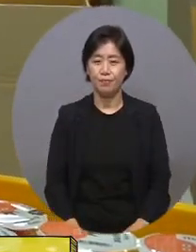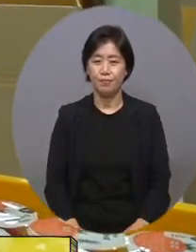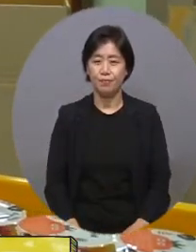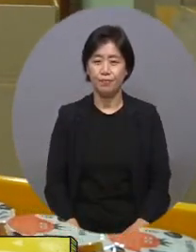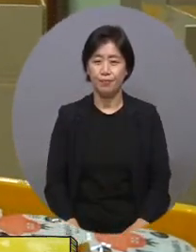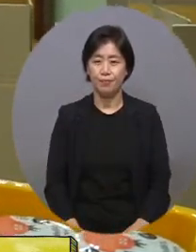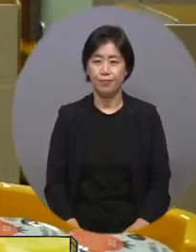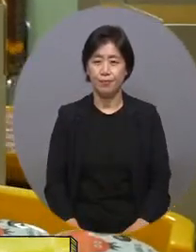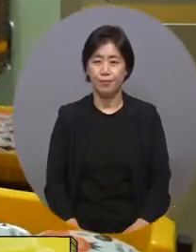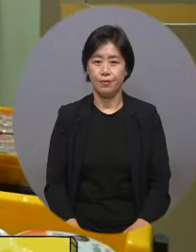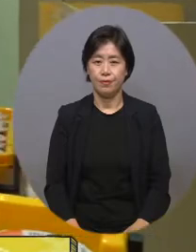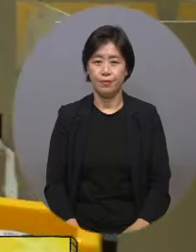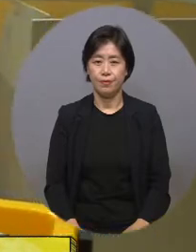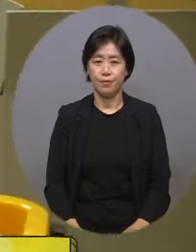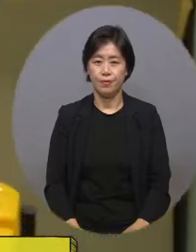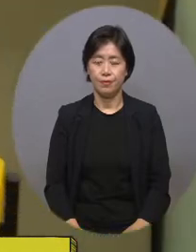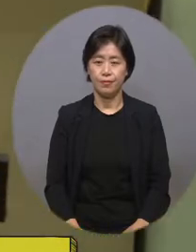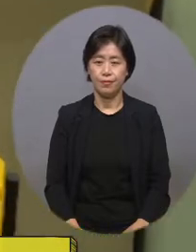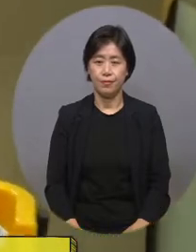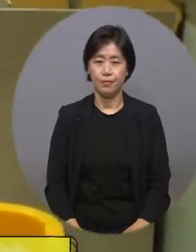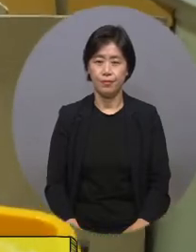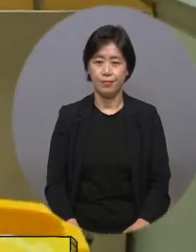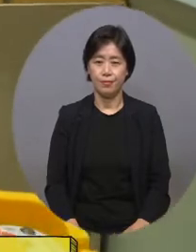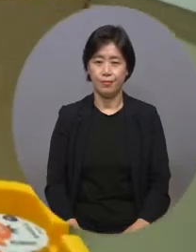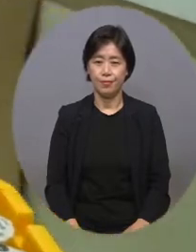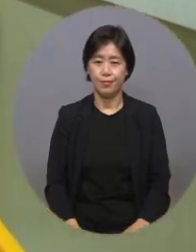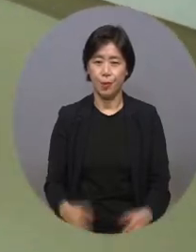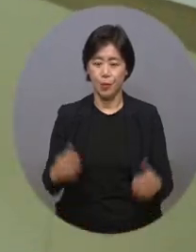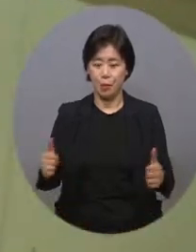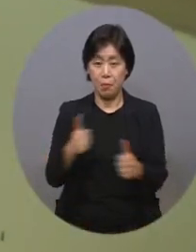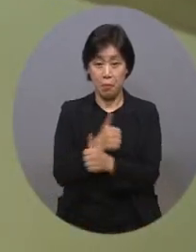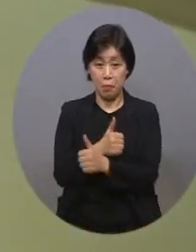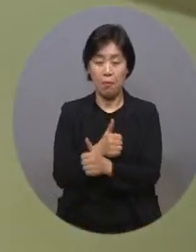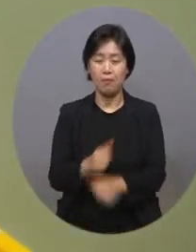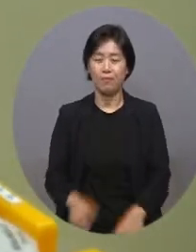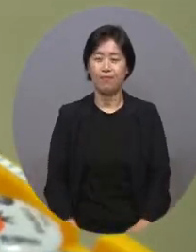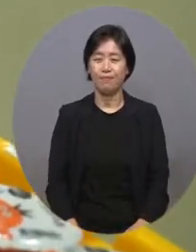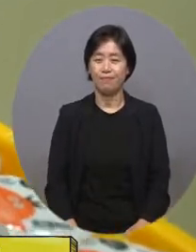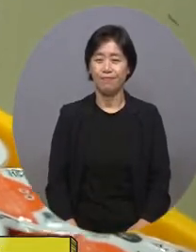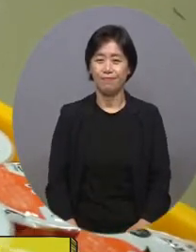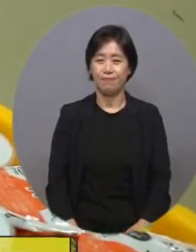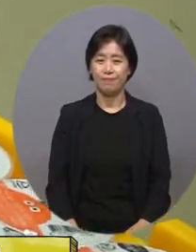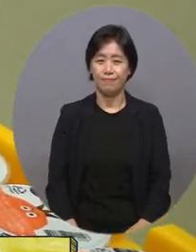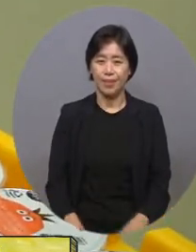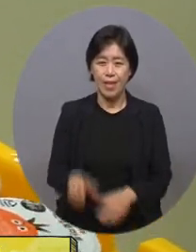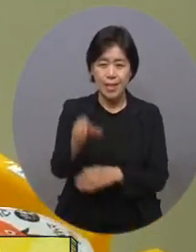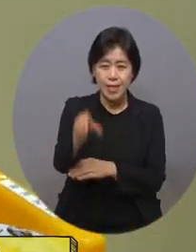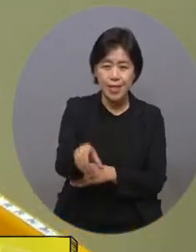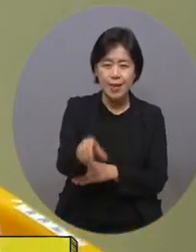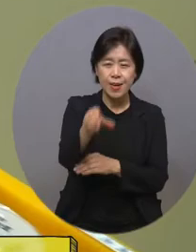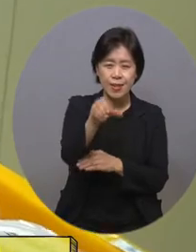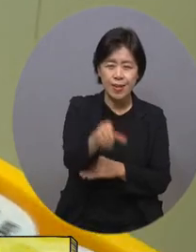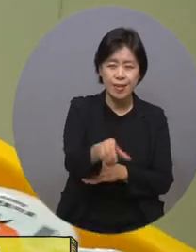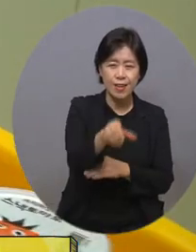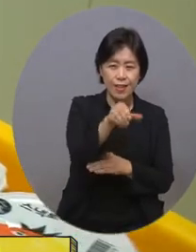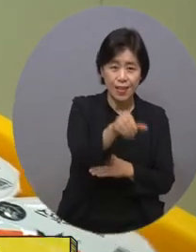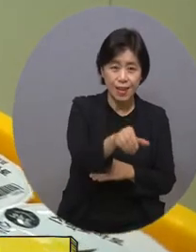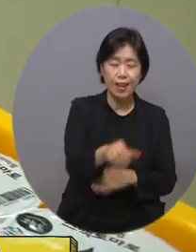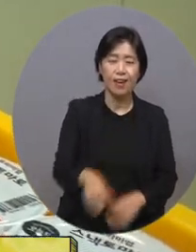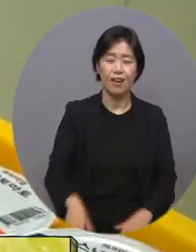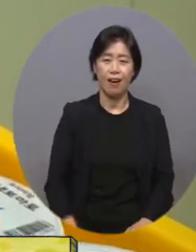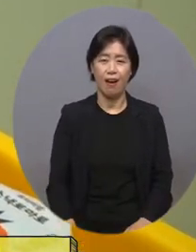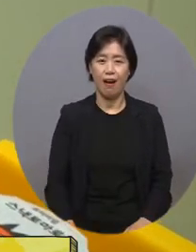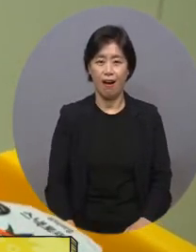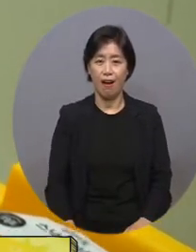그리고 이렇게 자리까지. 네. 와! 제가 지금 이렇게 도장을 찍고 있으면은